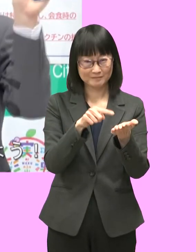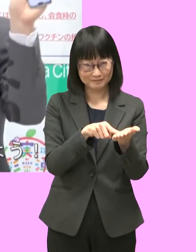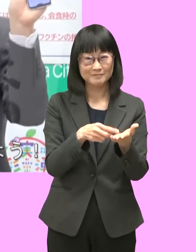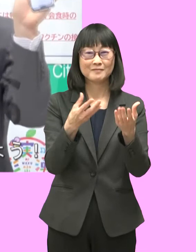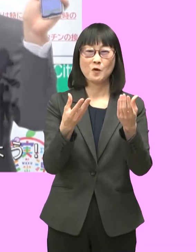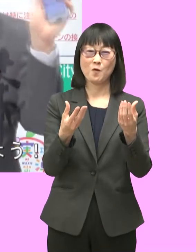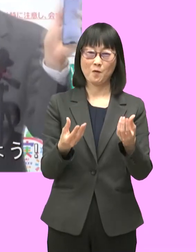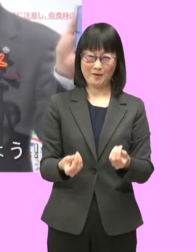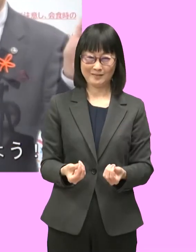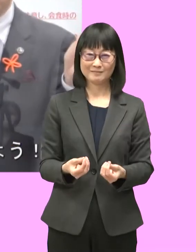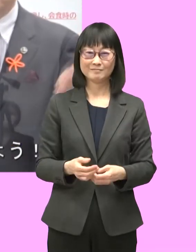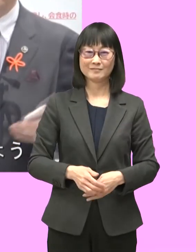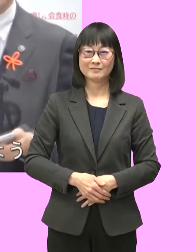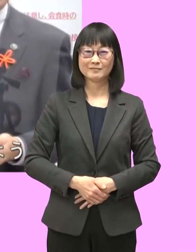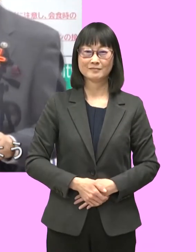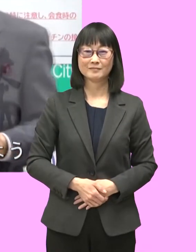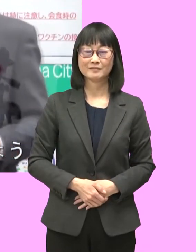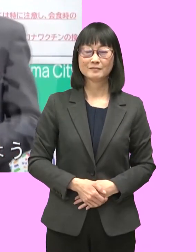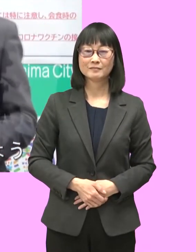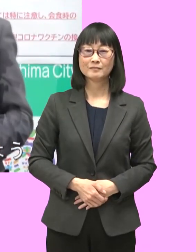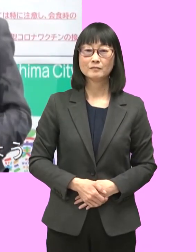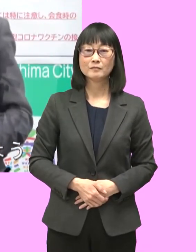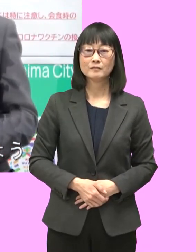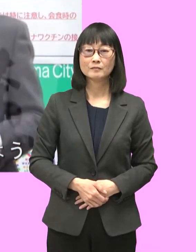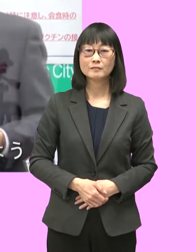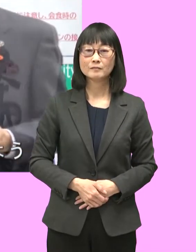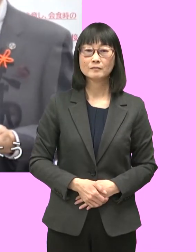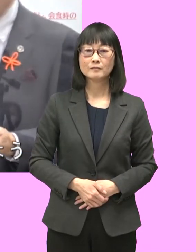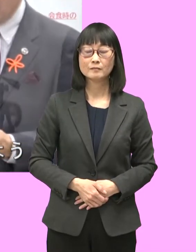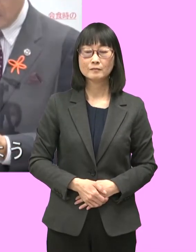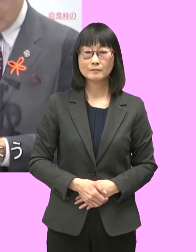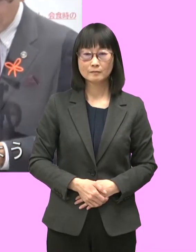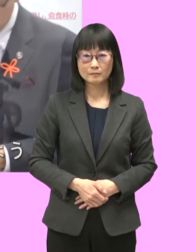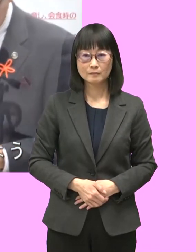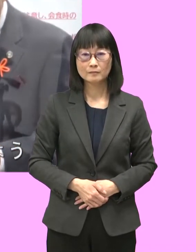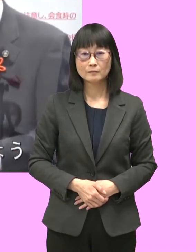はい、これで終わりです。ですから実質こう、